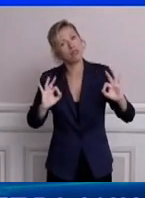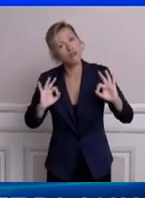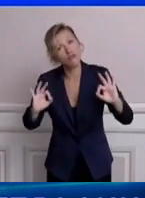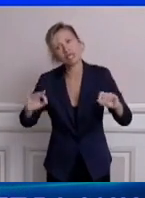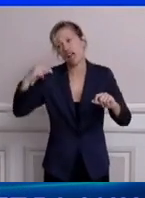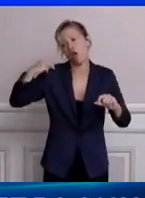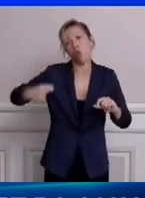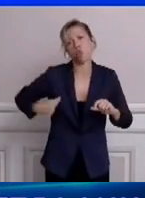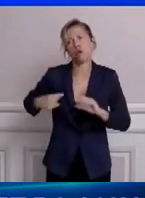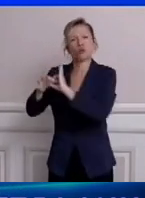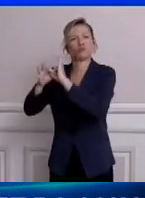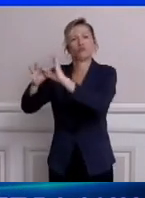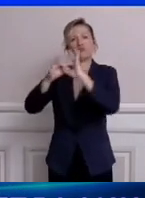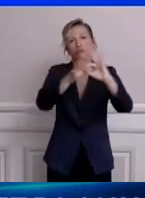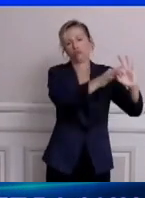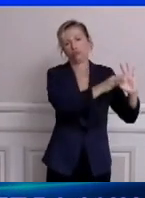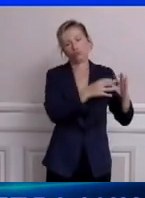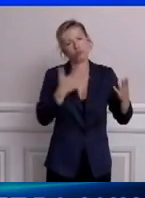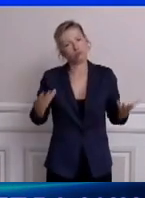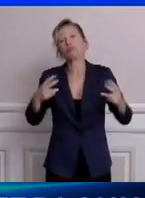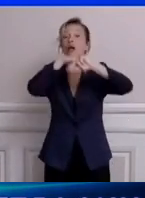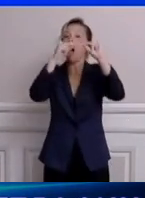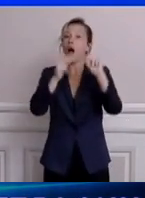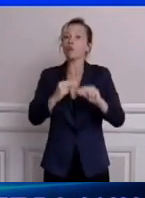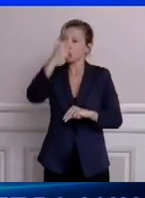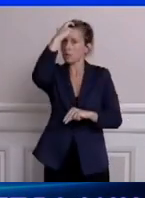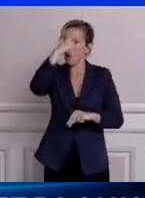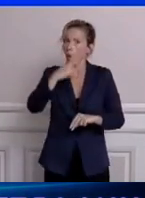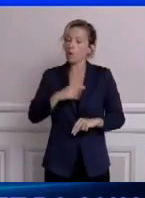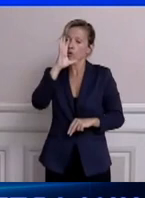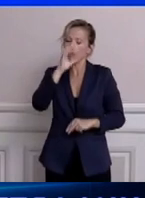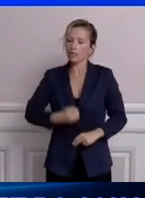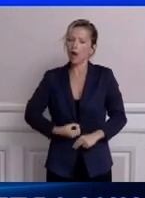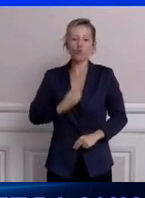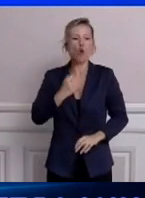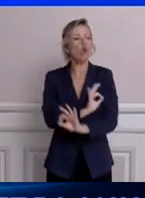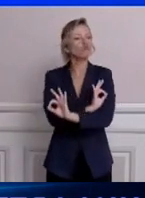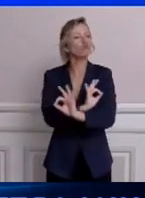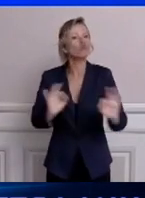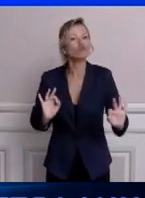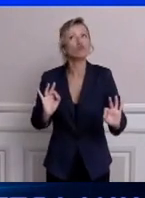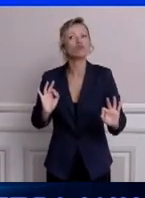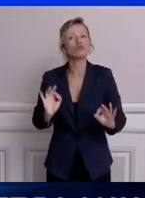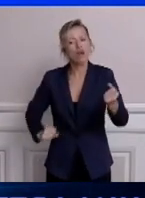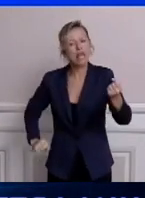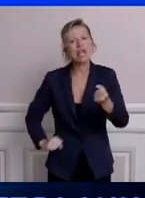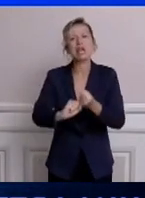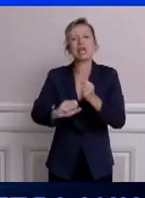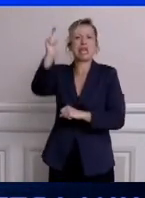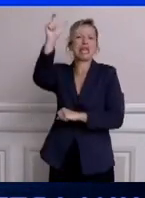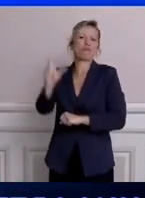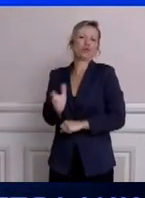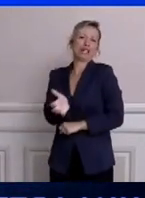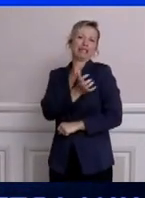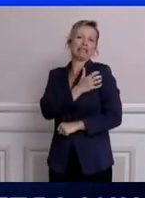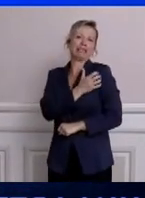αυτοδιοίκηση πρώτου βαθμού. Κατά συνέπεια, εγώ προσωπικά αισθάνομαι πάρα πολύ άνετα με την επιλογή μας να στηρίξουμε τον Αλκιβιάδη